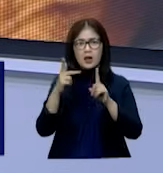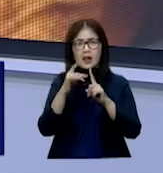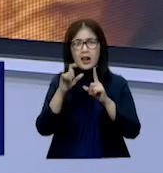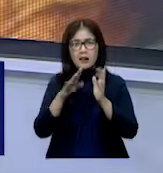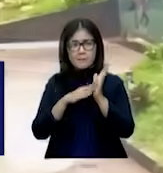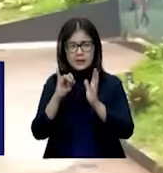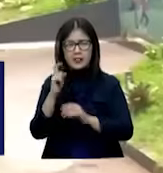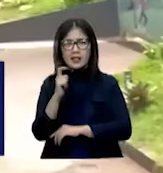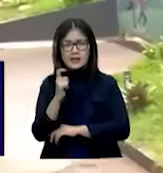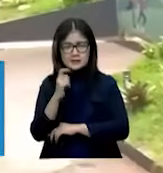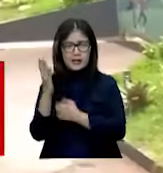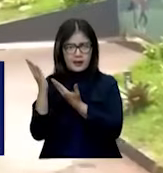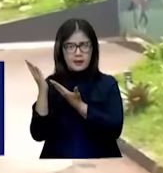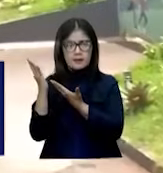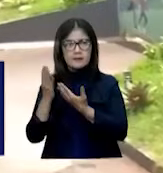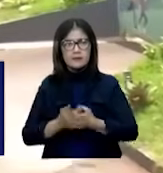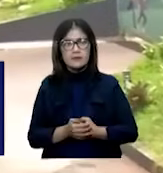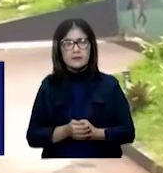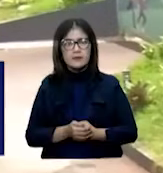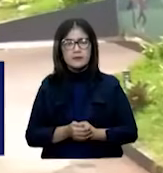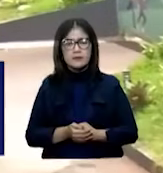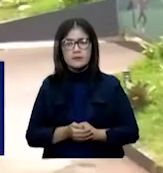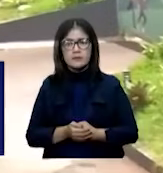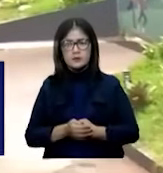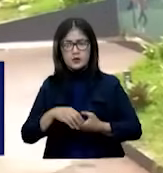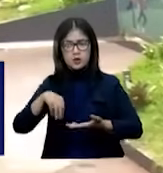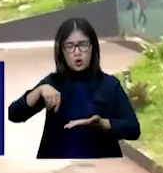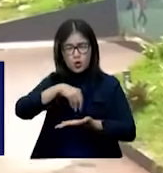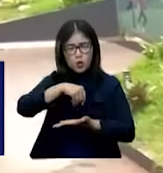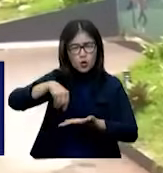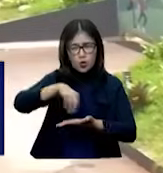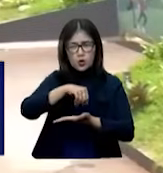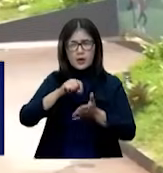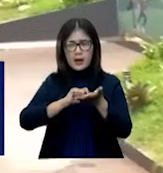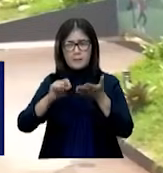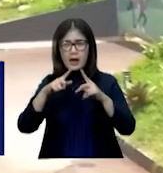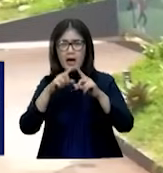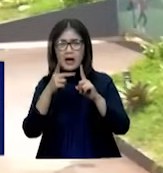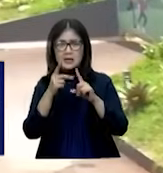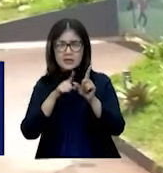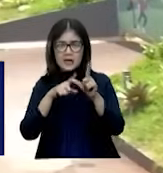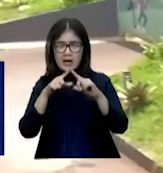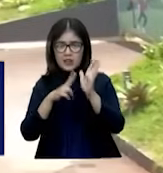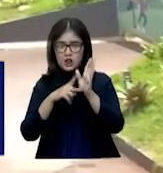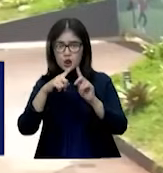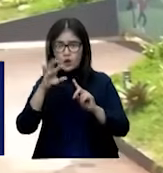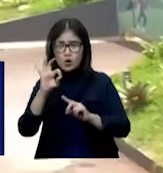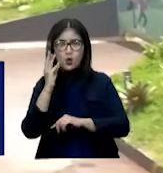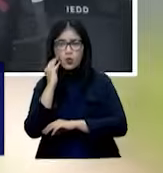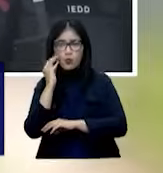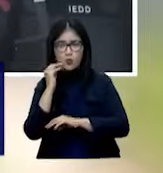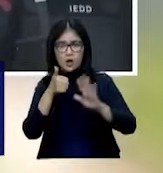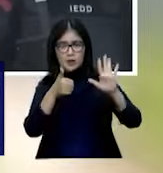Banten. Rumah terduga dukun santet Haryanto, pria berusia 67 tahun di Kampung Sawah,